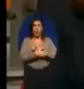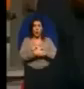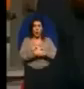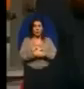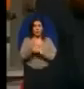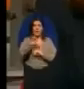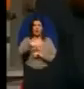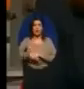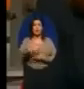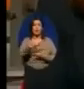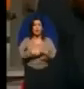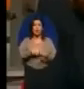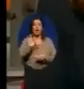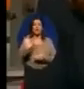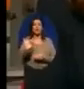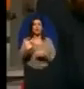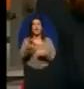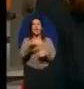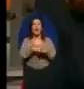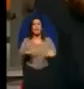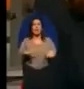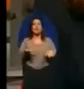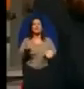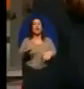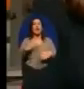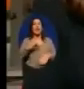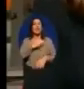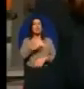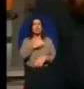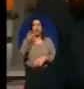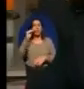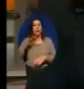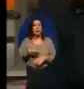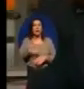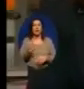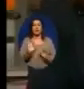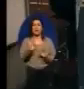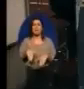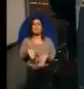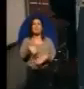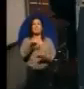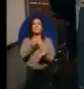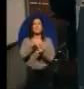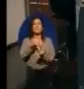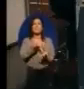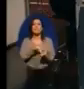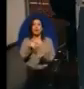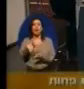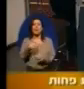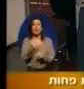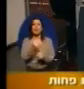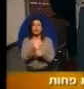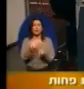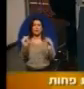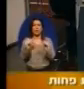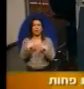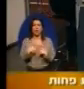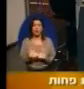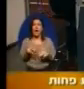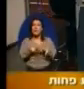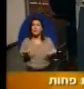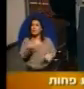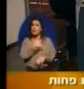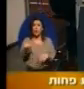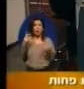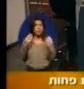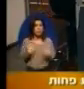דוח המועצה לשלום הילד, מקומות התעסוקה, מספר מקומות התעסוקה קטן והולך. המצב הוא לא טוב, ונתניהו